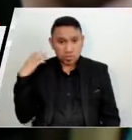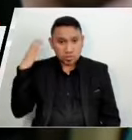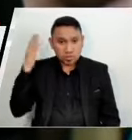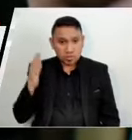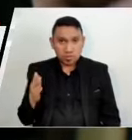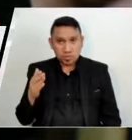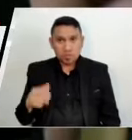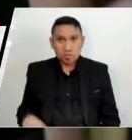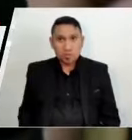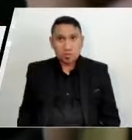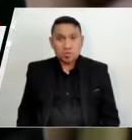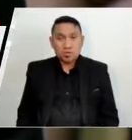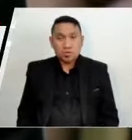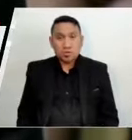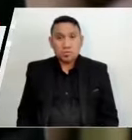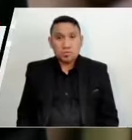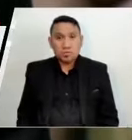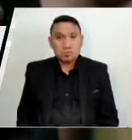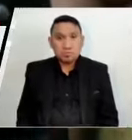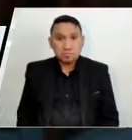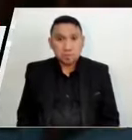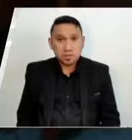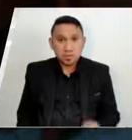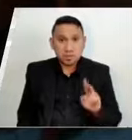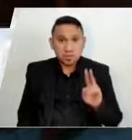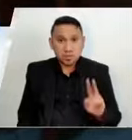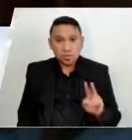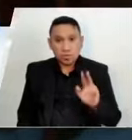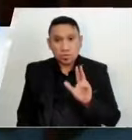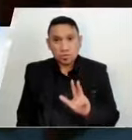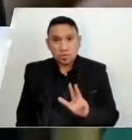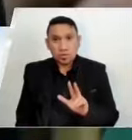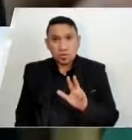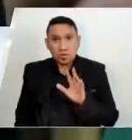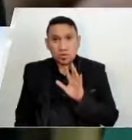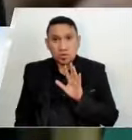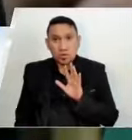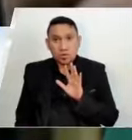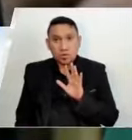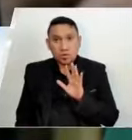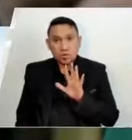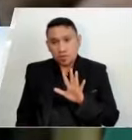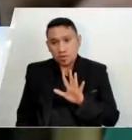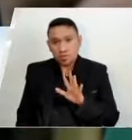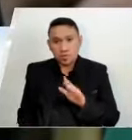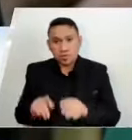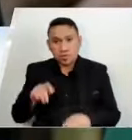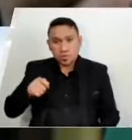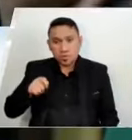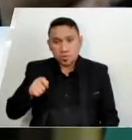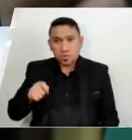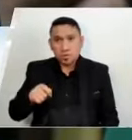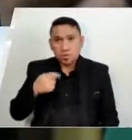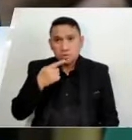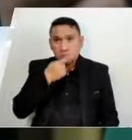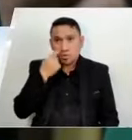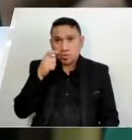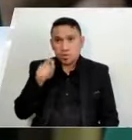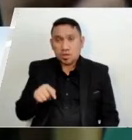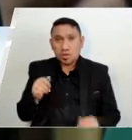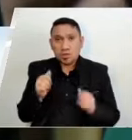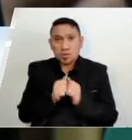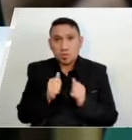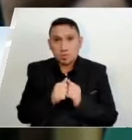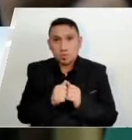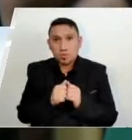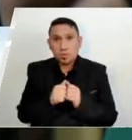dalawa tatlo apat ah limang susi e maraming maka-access Pero kailangan pong Magkakasama sila para mabuksan yung